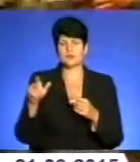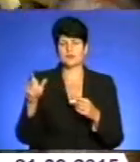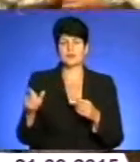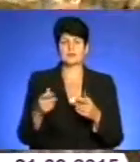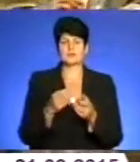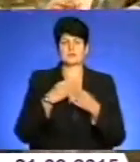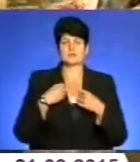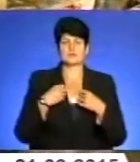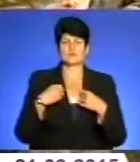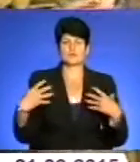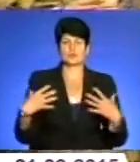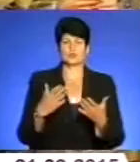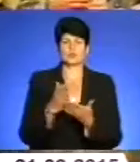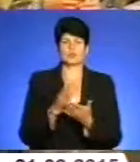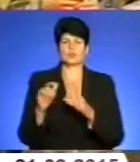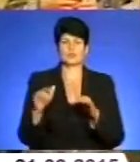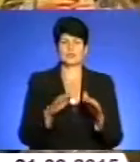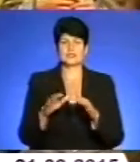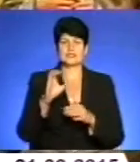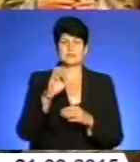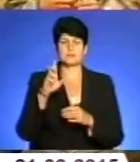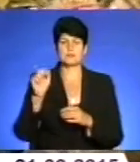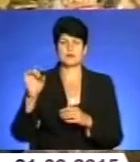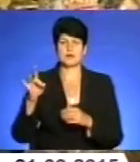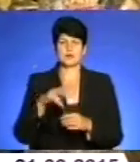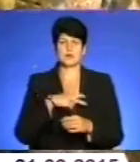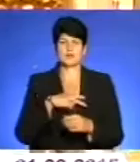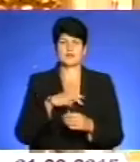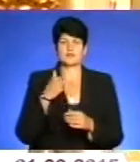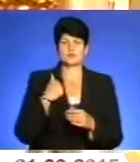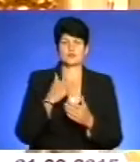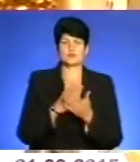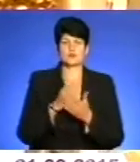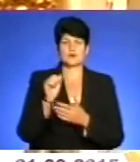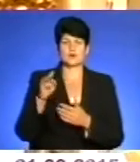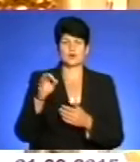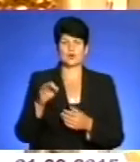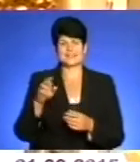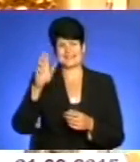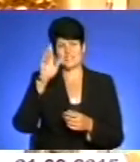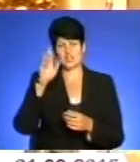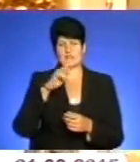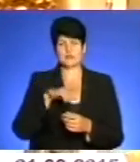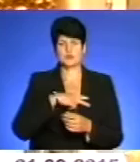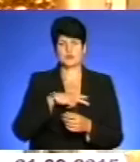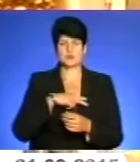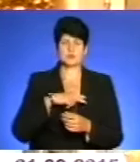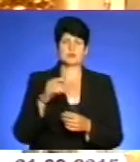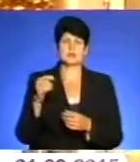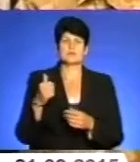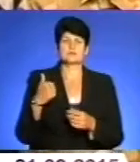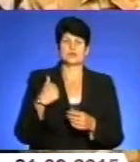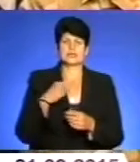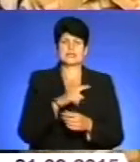час урочистої літургії голова облдержадміністрації Степан Барна нагородив військовослужбовців АТО державними нагородами Збройних сил України.